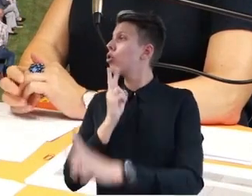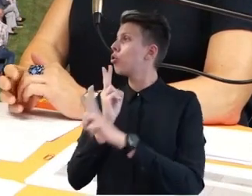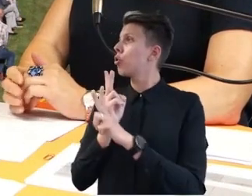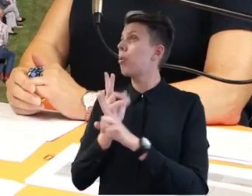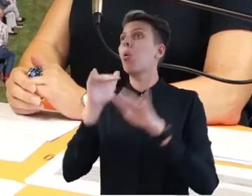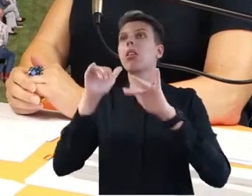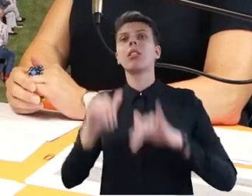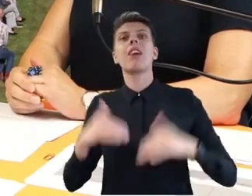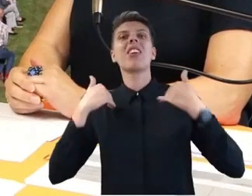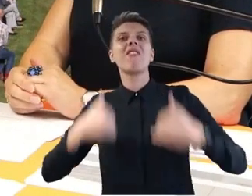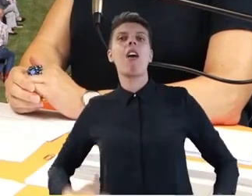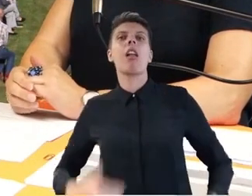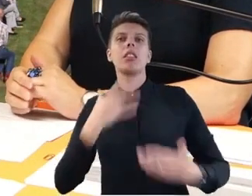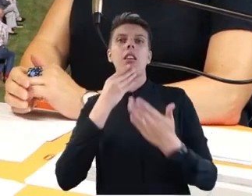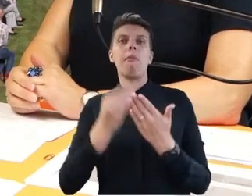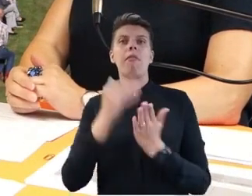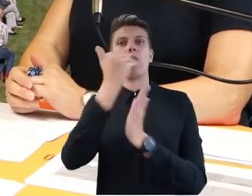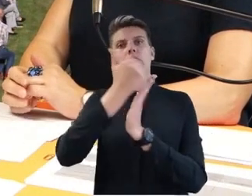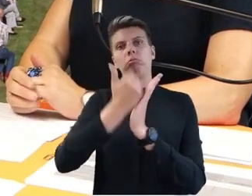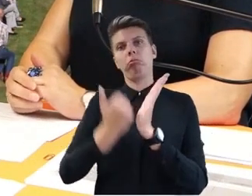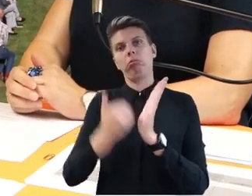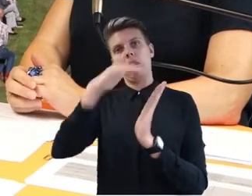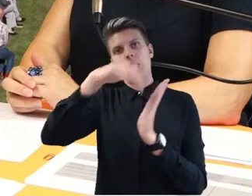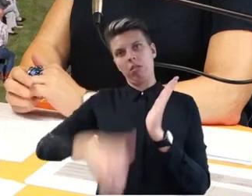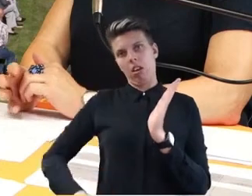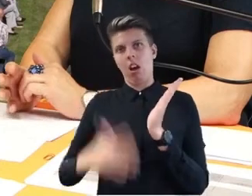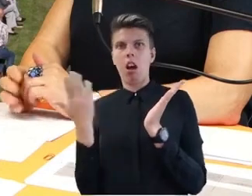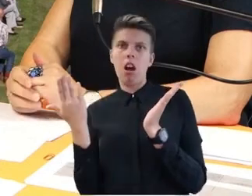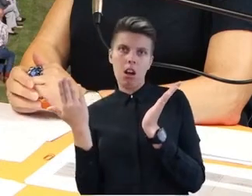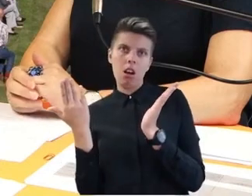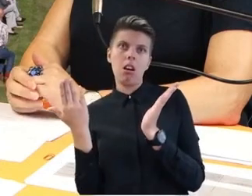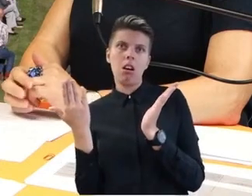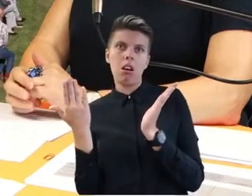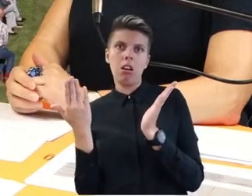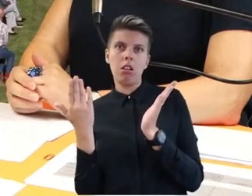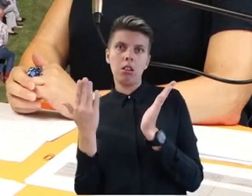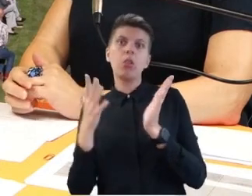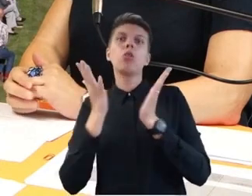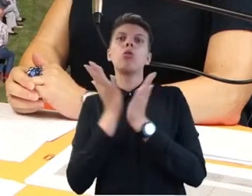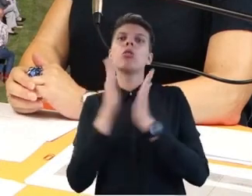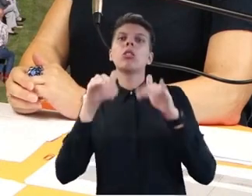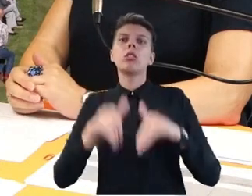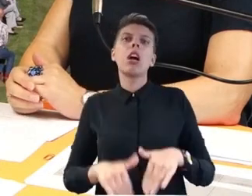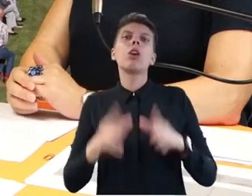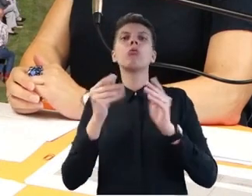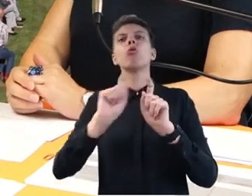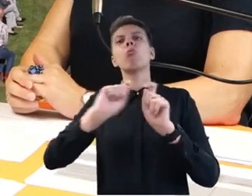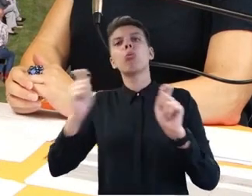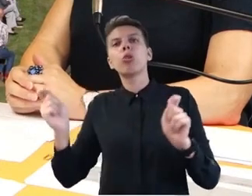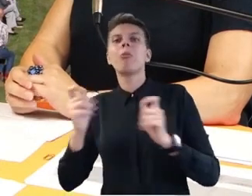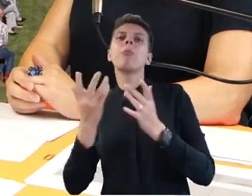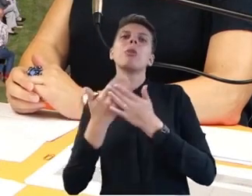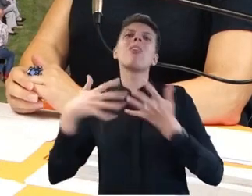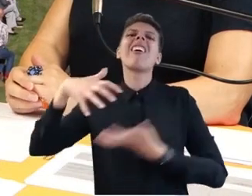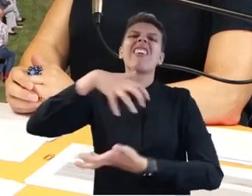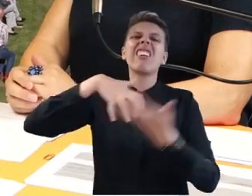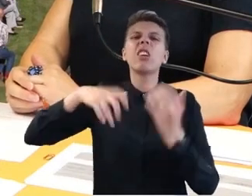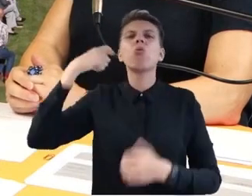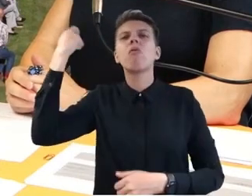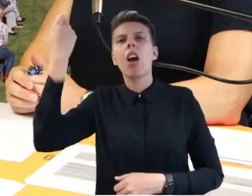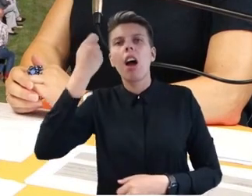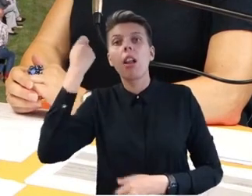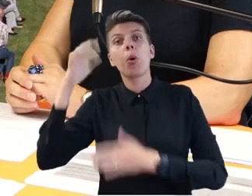verhaltensempfehlungen in solchen lagen als flyer in den broschüren katastrophenalarm aber auch als youtube